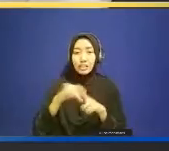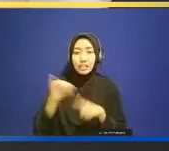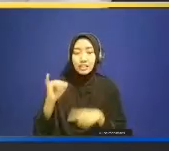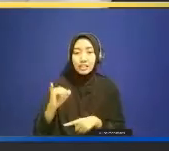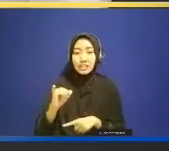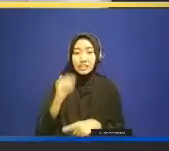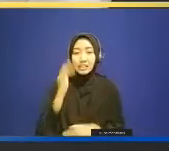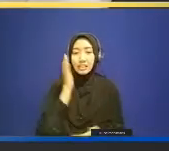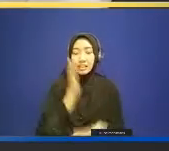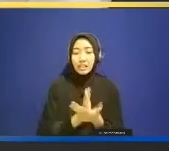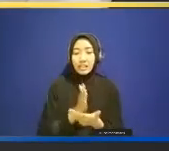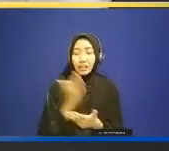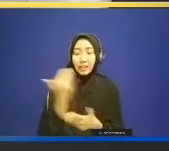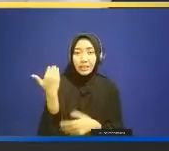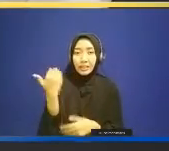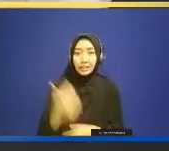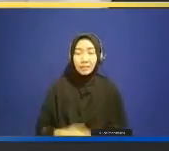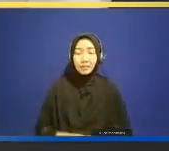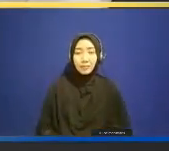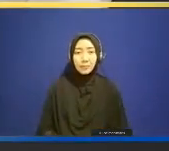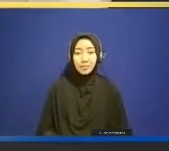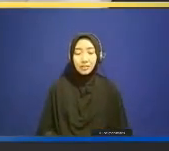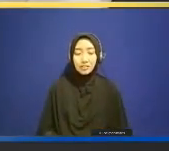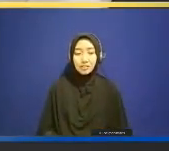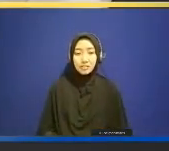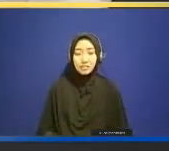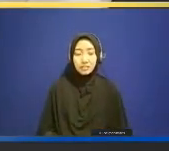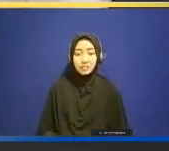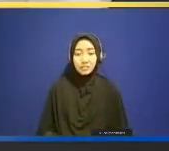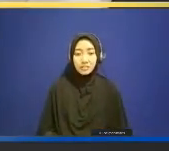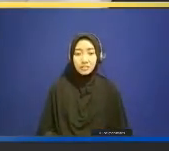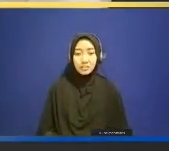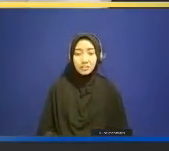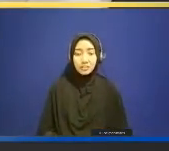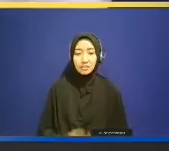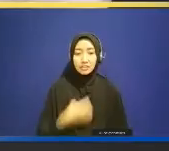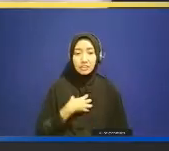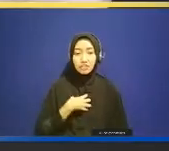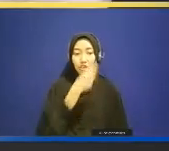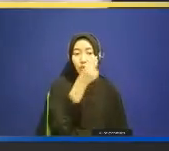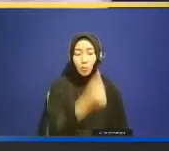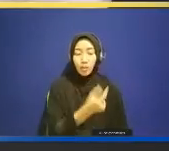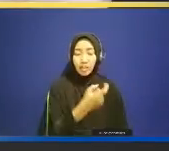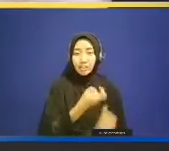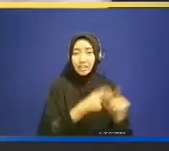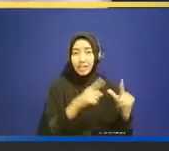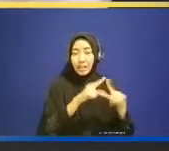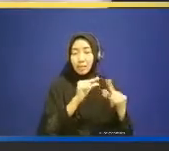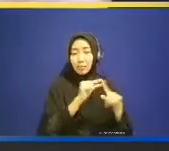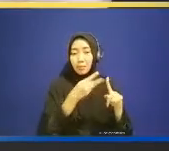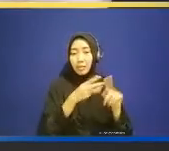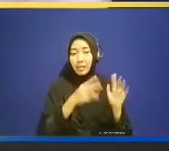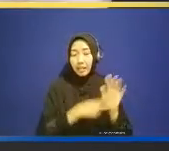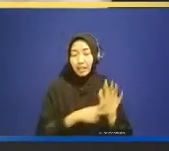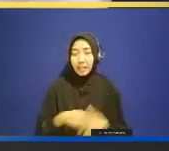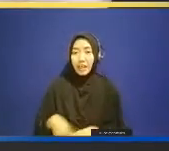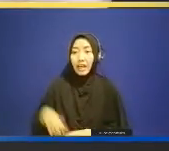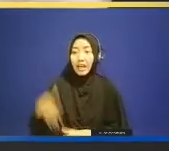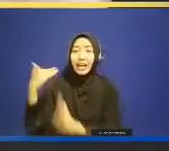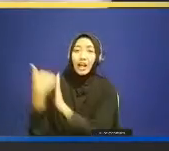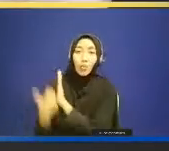Tekan kan itu ya Eh ada yang sifatnya uang dari APBN ada